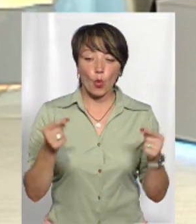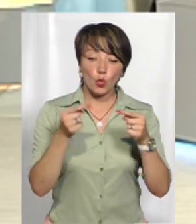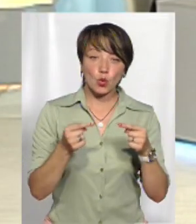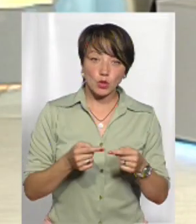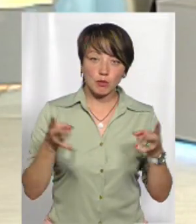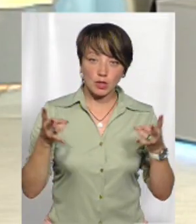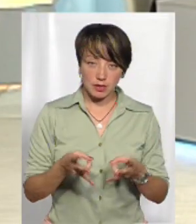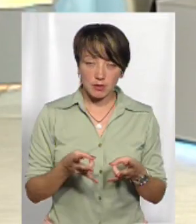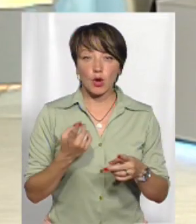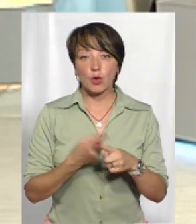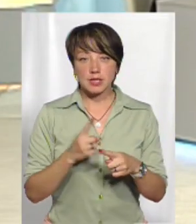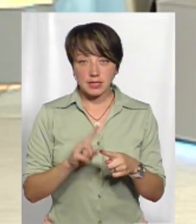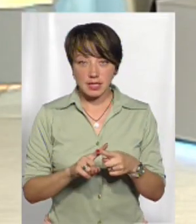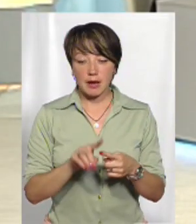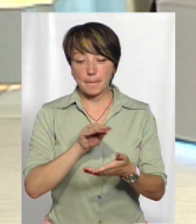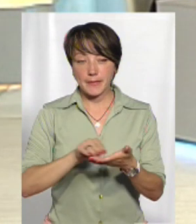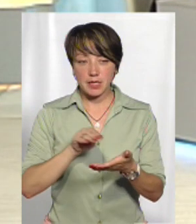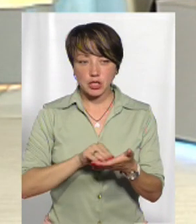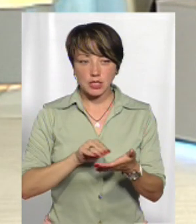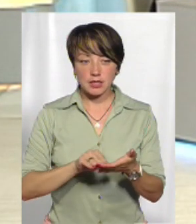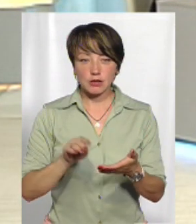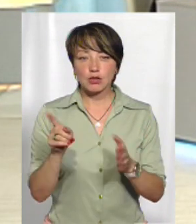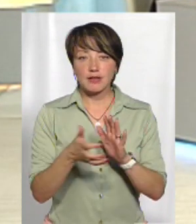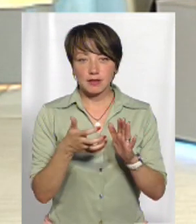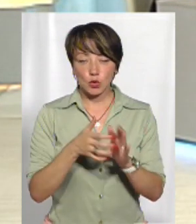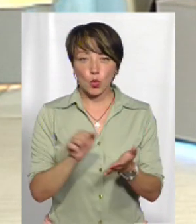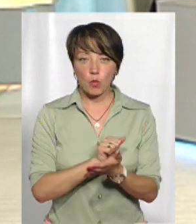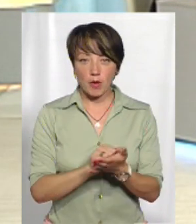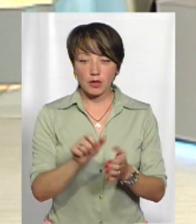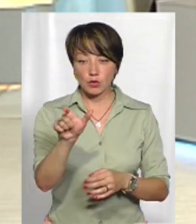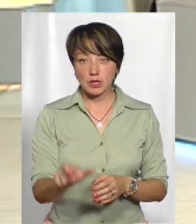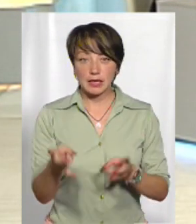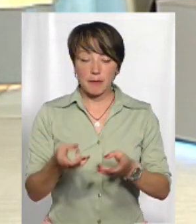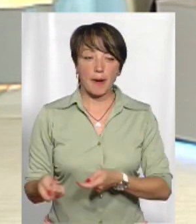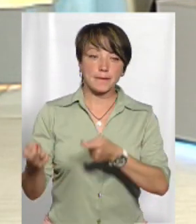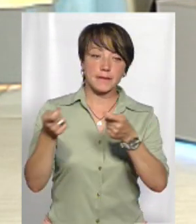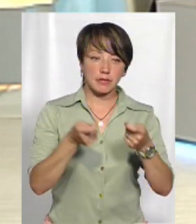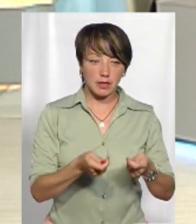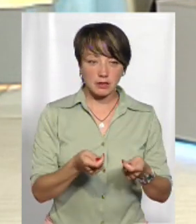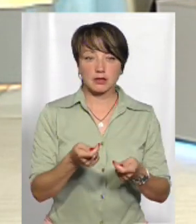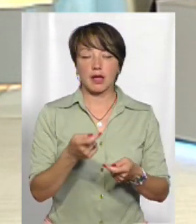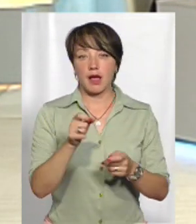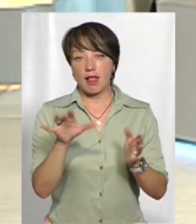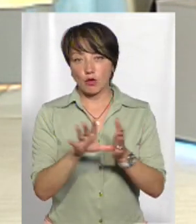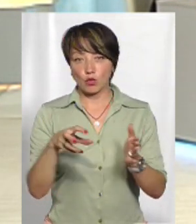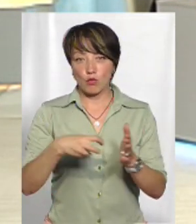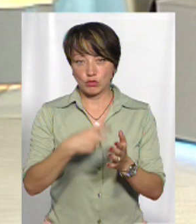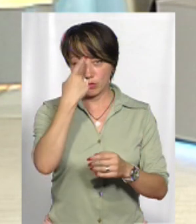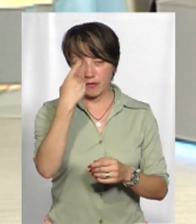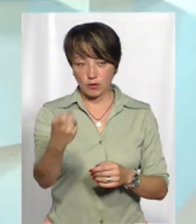уточнення, так? Так, то це зазначається, який недостаючий документ особі треба надати. Вона отримала на електронну